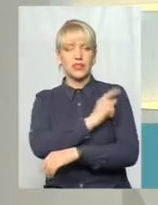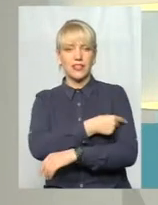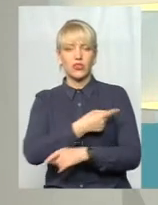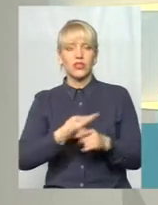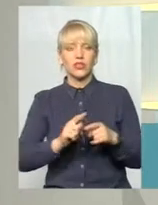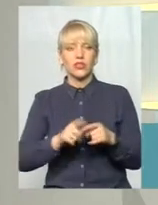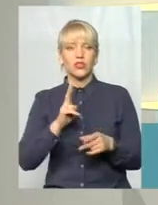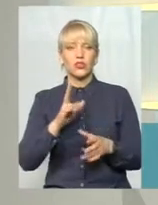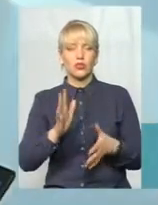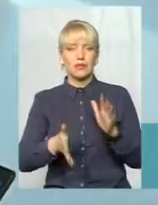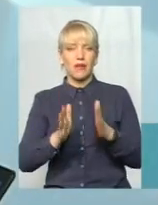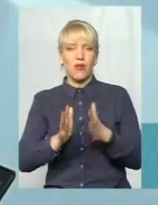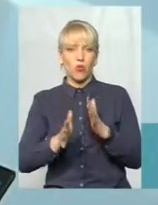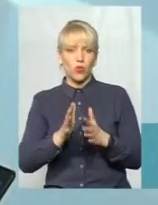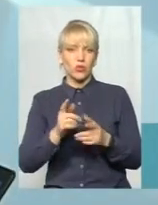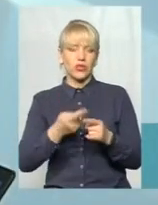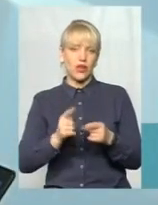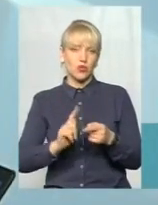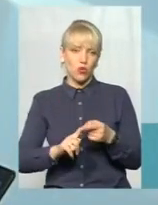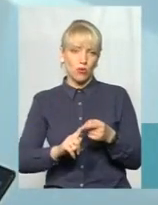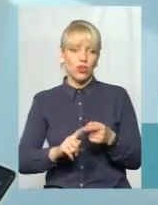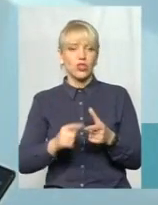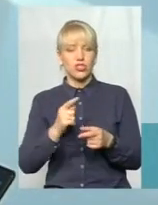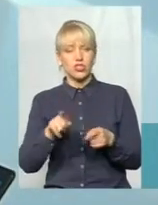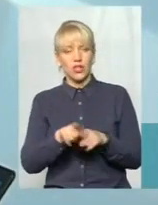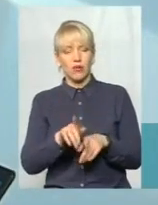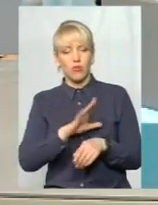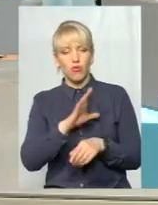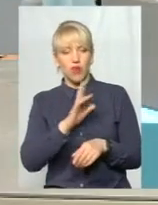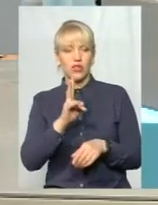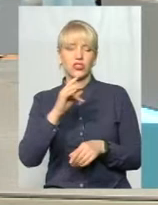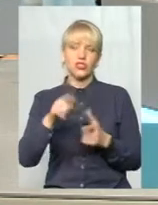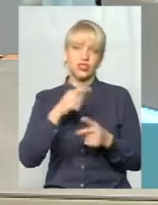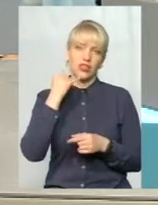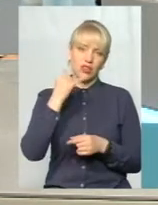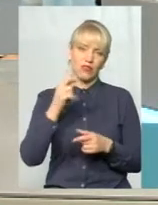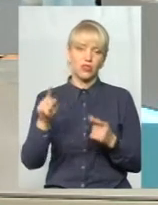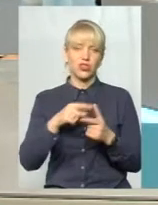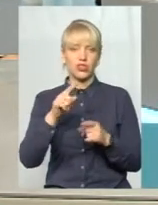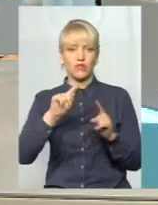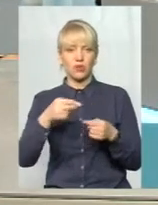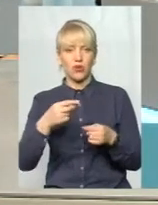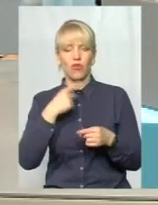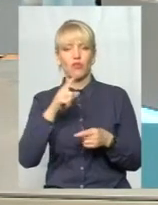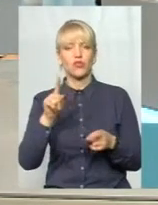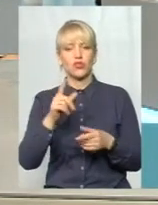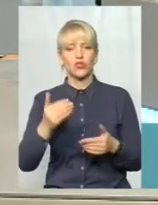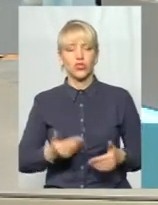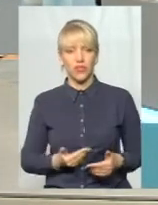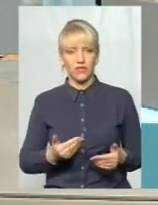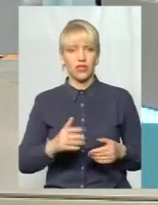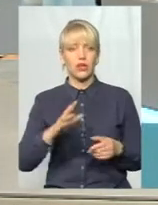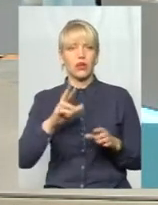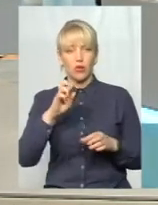хто спекулюють на цьому? Чи часто таке буває, що телефонують, все ж таки і вимагають, і говорять про те, що живі, бо випадки були по